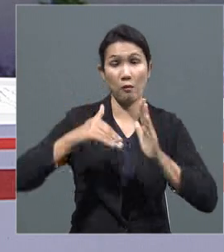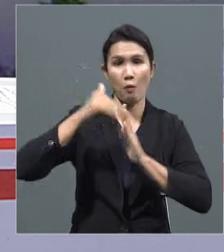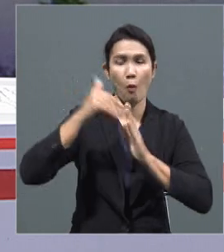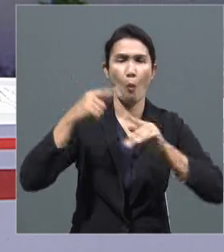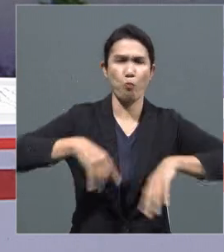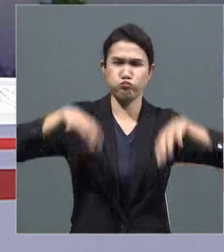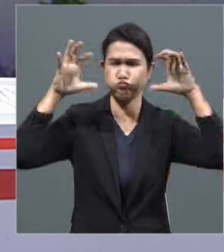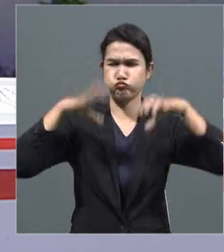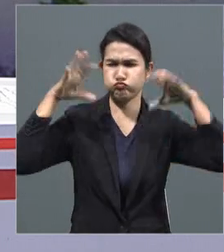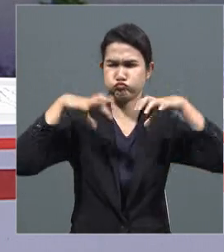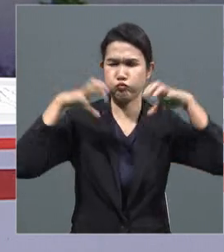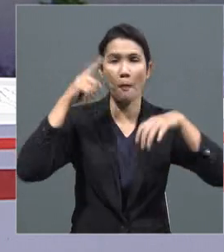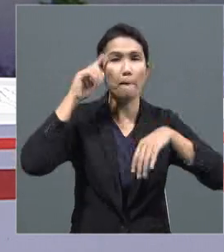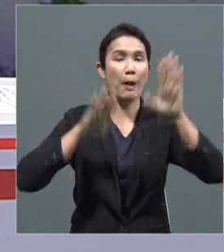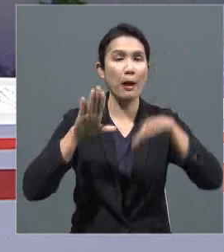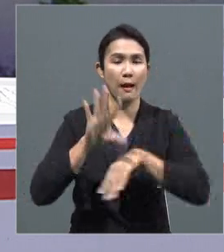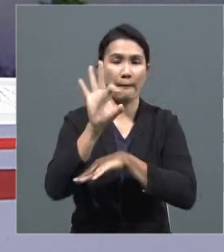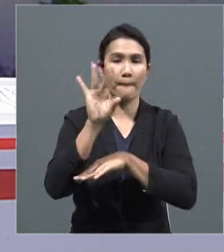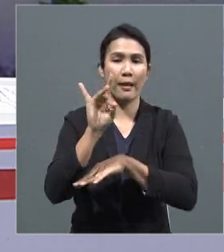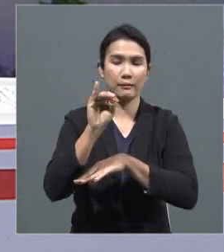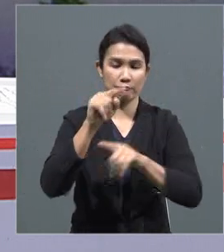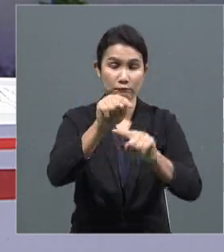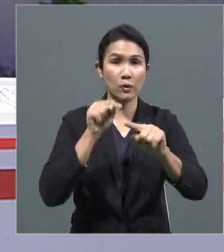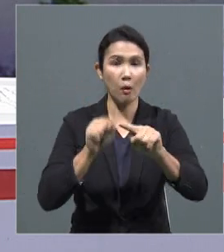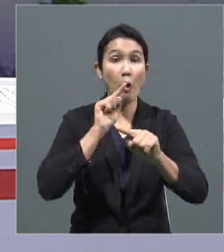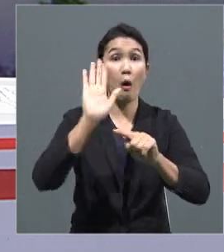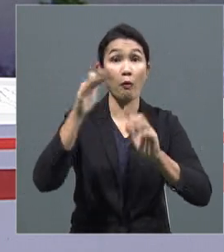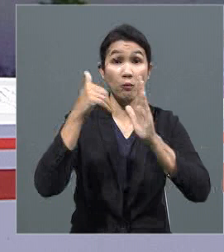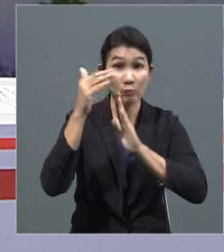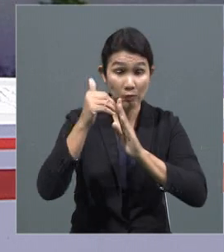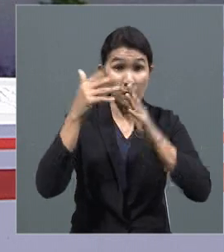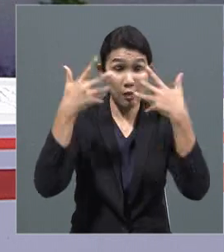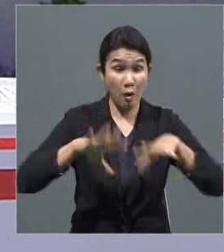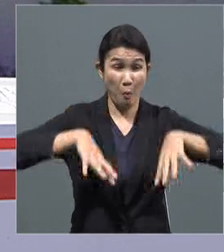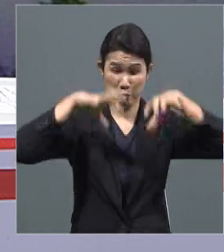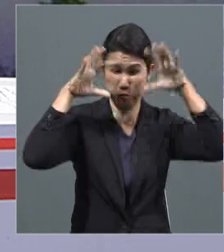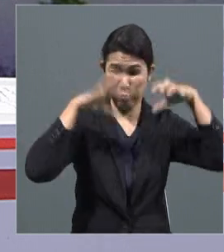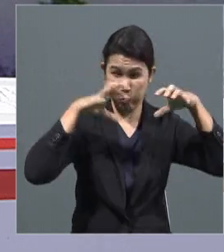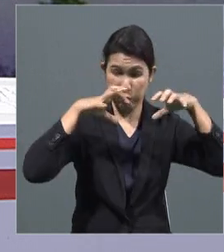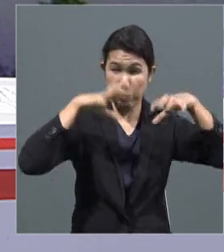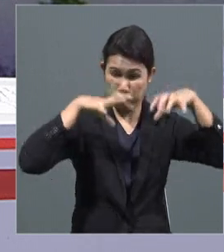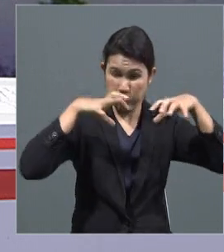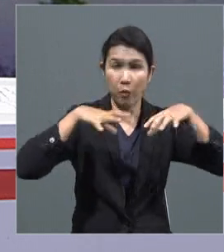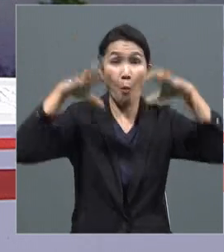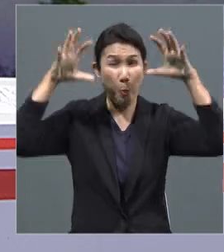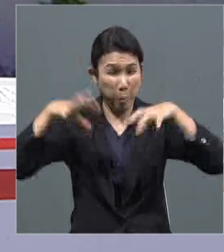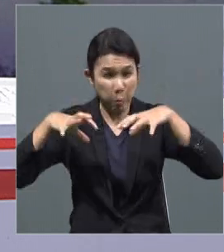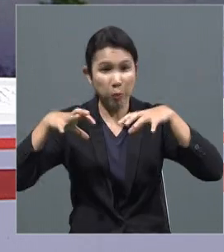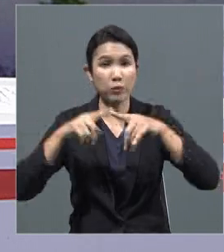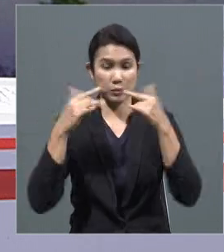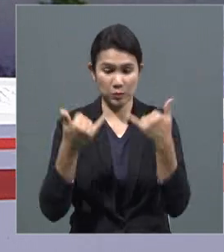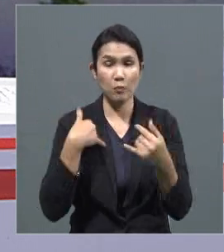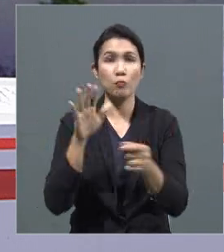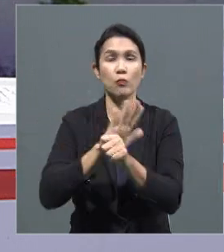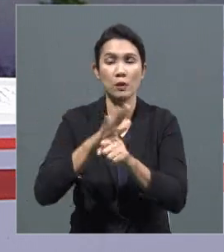กหนักใน 80% ของพื้นที่ภาคเหนือแล้วจะตกหนักถึงหนักมากเนี่ยนะคะเมื่อสักครู่ดิฉันไปสอบถาม